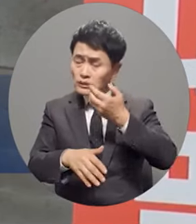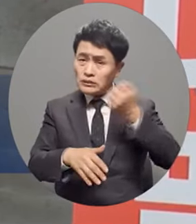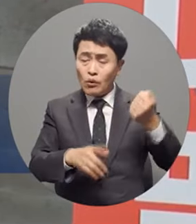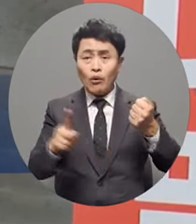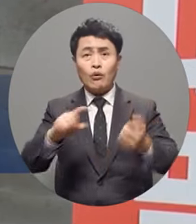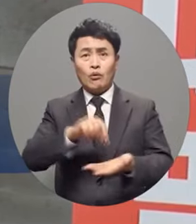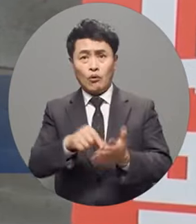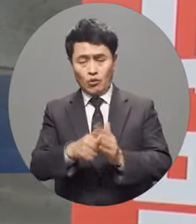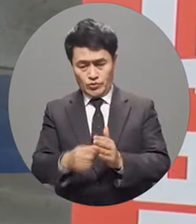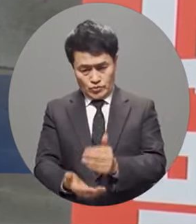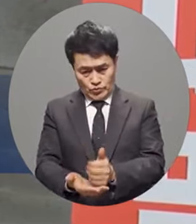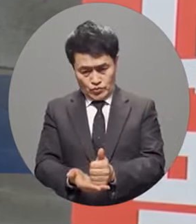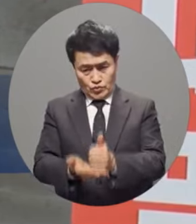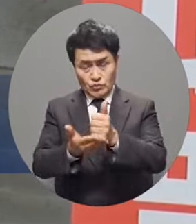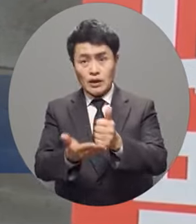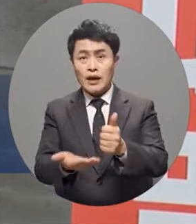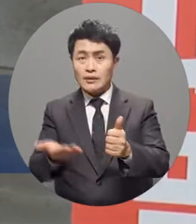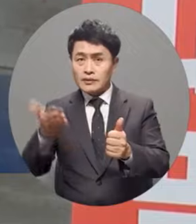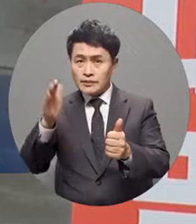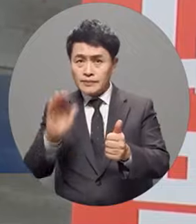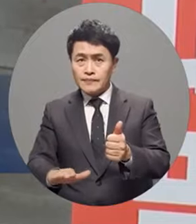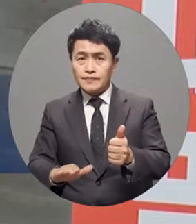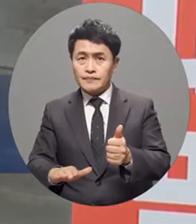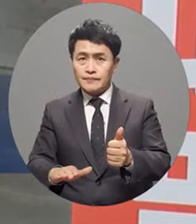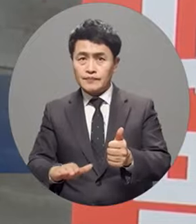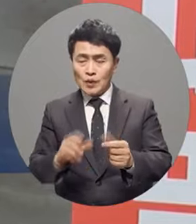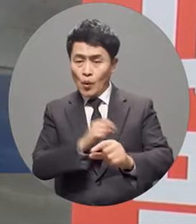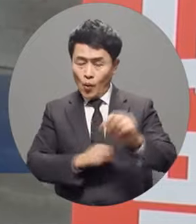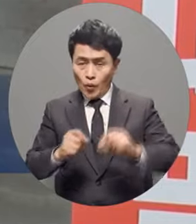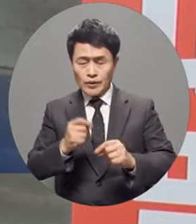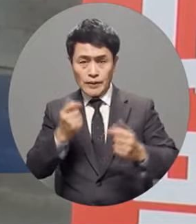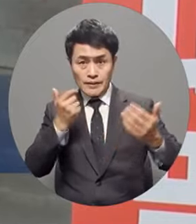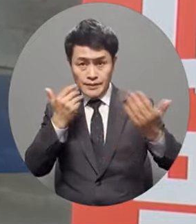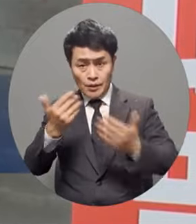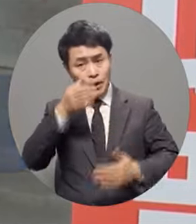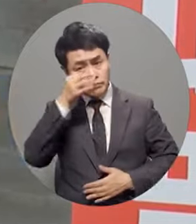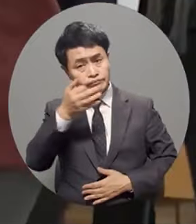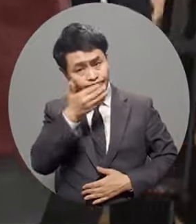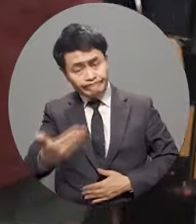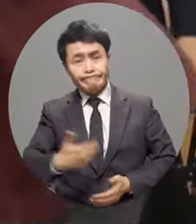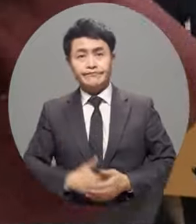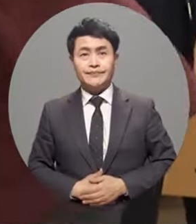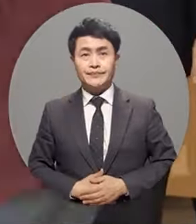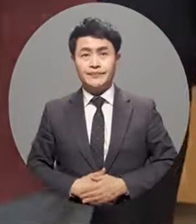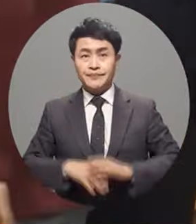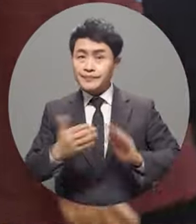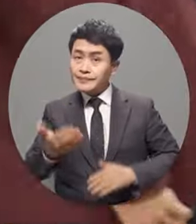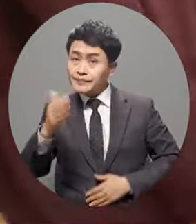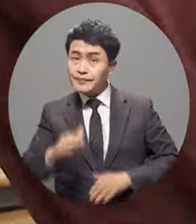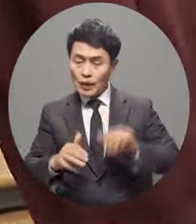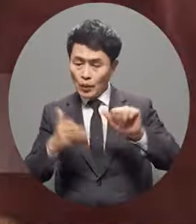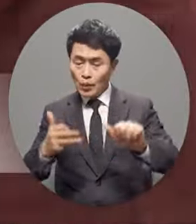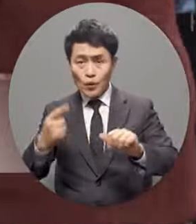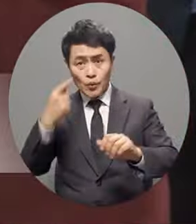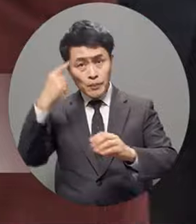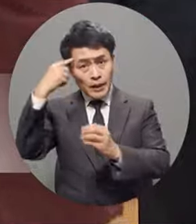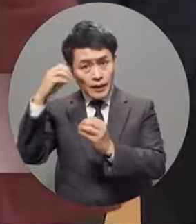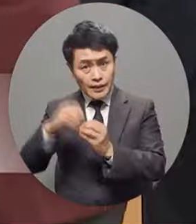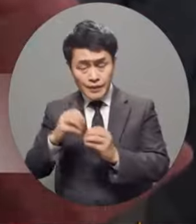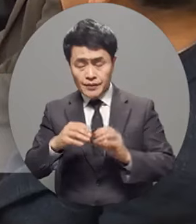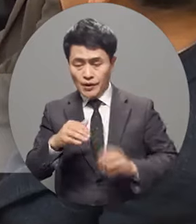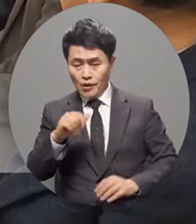정도로 존중하는지를 오히려 선명하게 보여드렸다고 생각합니다. 그러나 5.18 정신의 헌법